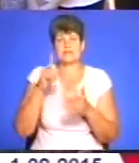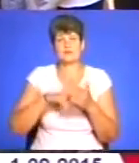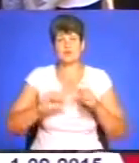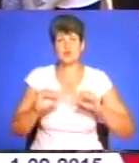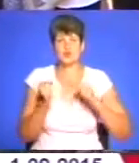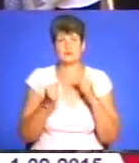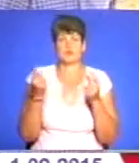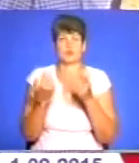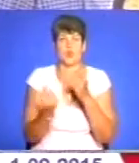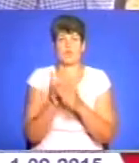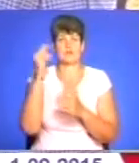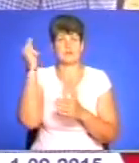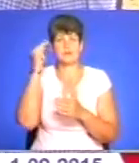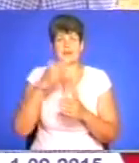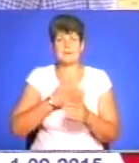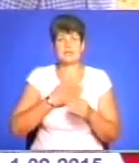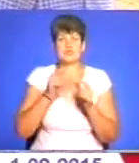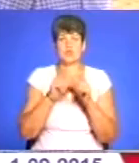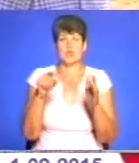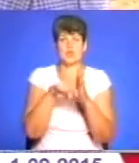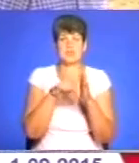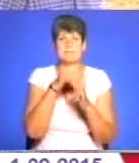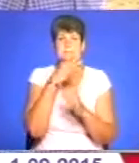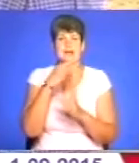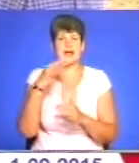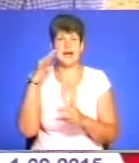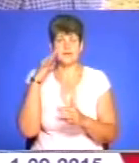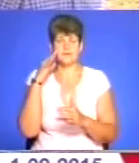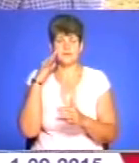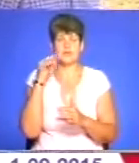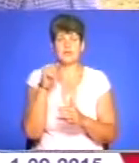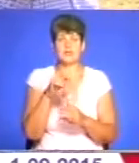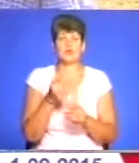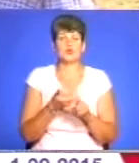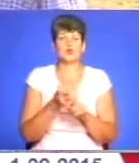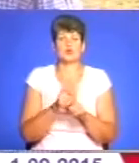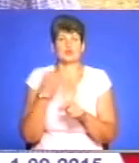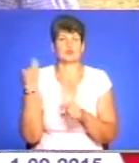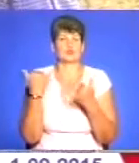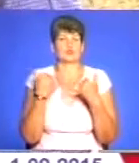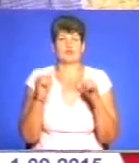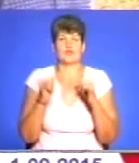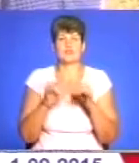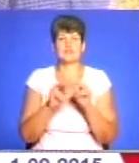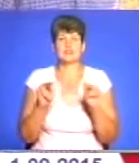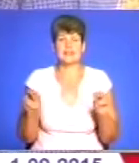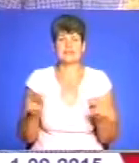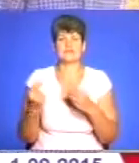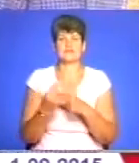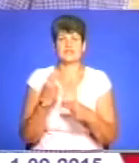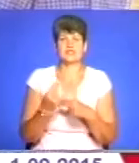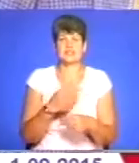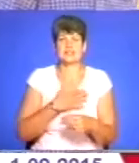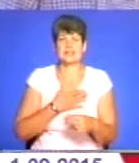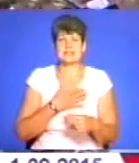нового навчимося. Для мене школа означає багато. В ній дуже чудові вчителі, які навчили нас багато, навчили нас, як йти